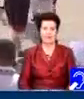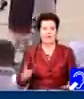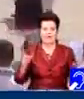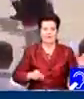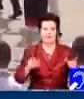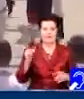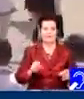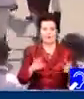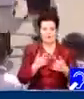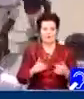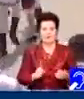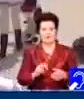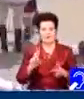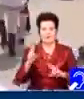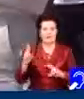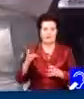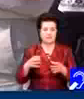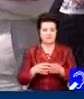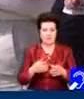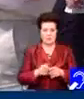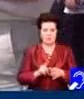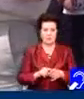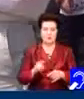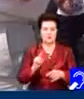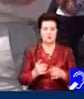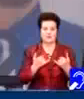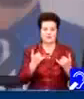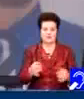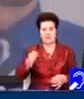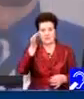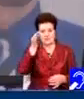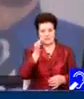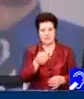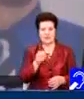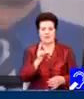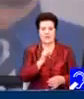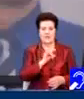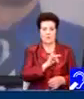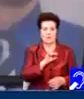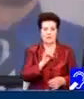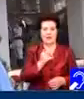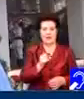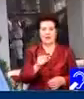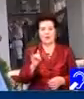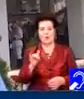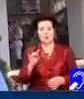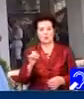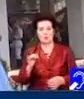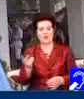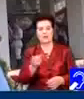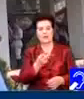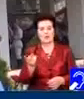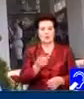Festivalul este organizat de ansamblul de dansuri Vântuleț din Bălți și vine să cinstească memoria coregrafilor Ion Negară și Ion Ungureanu. Acești